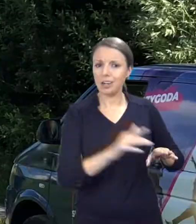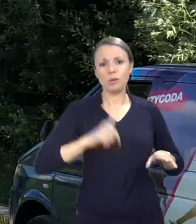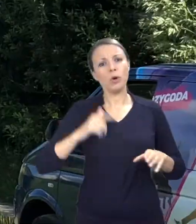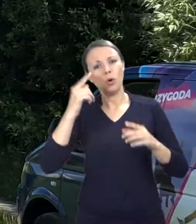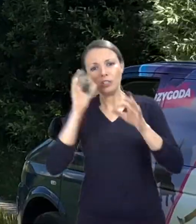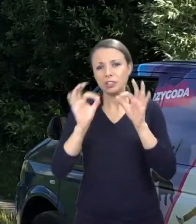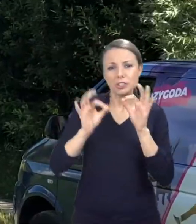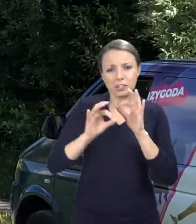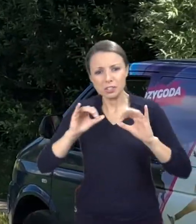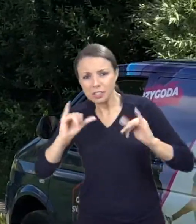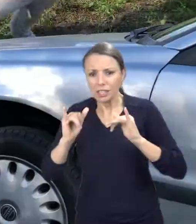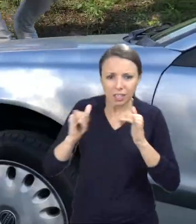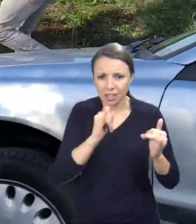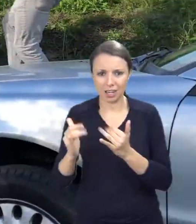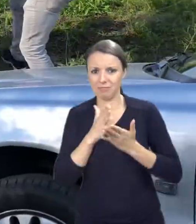zarządzić.